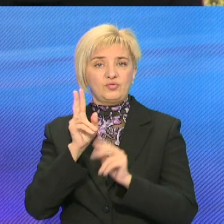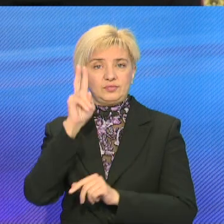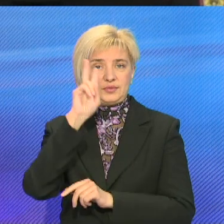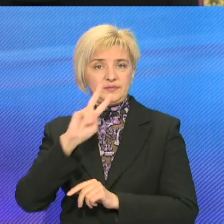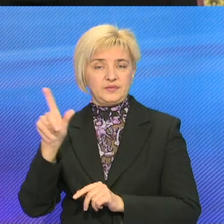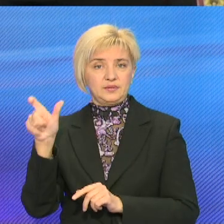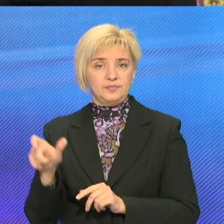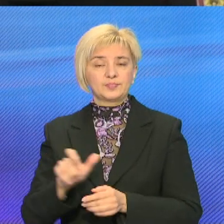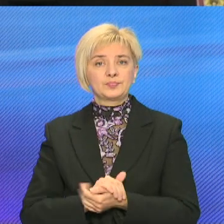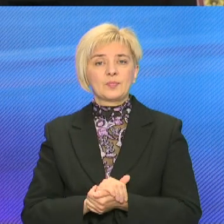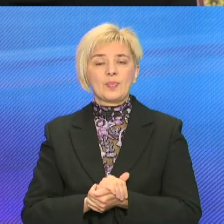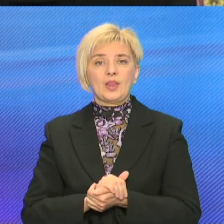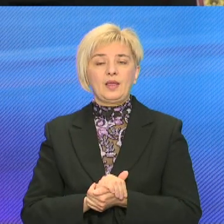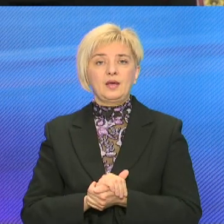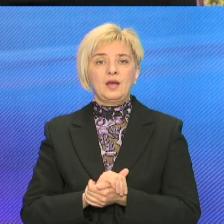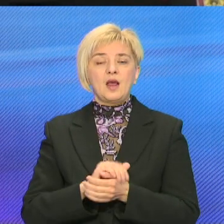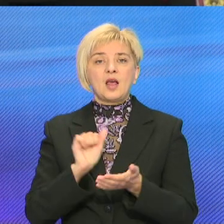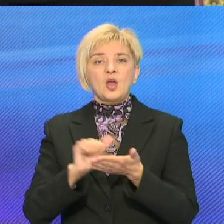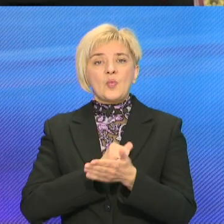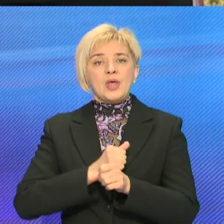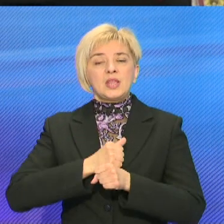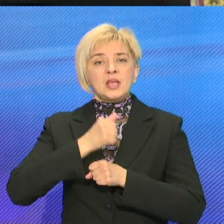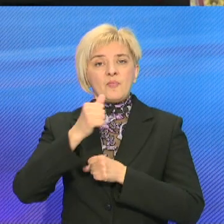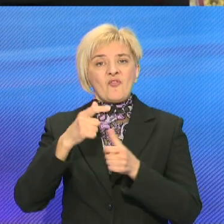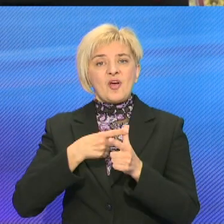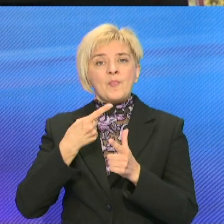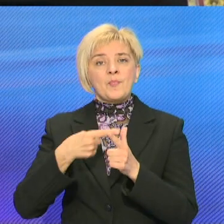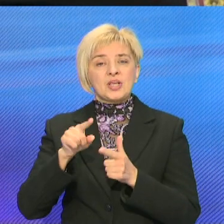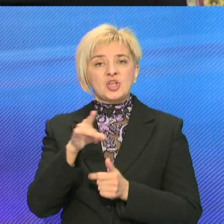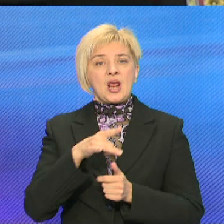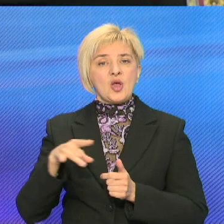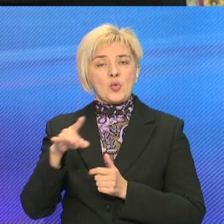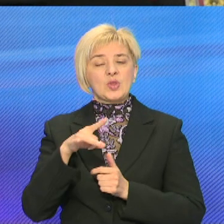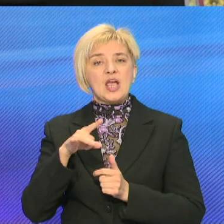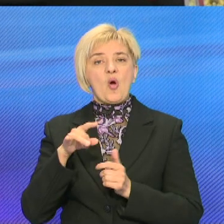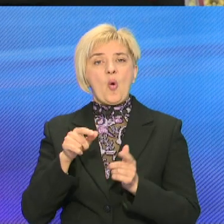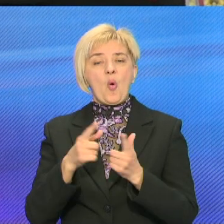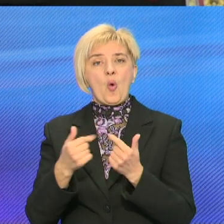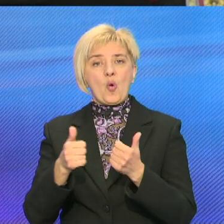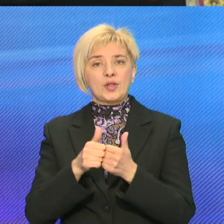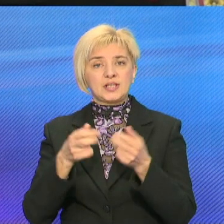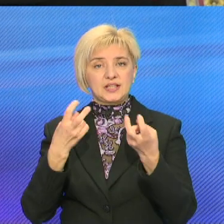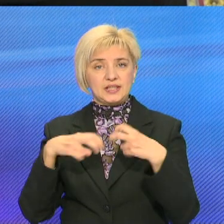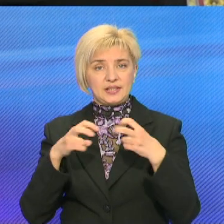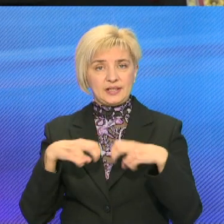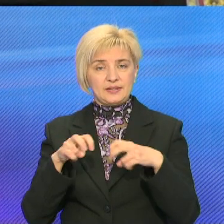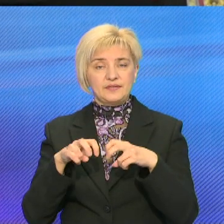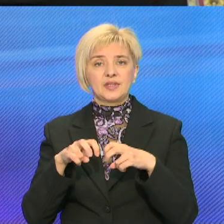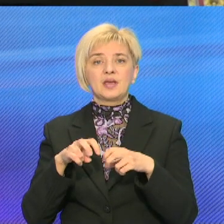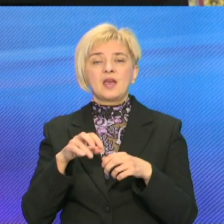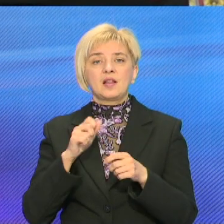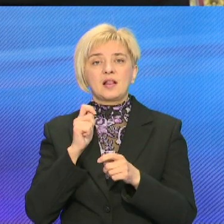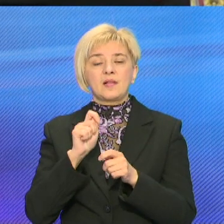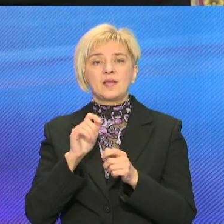Документ направили в Лицкий межрайонный отдел Государственного комитета судебных экспертиз для проведения почерковической экспертизы. Согласно